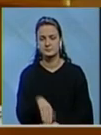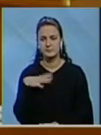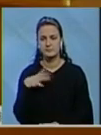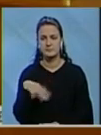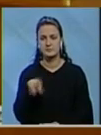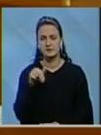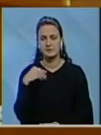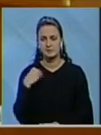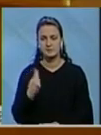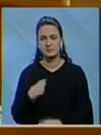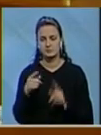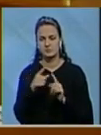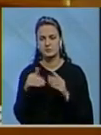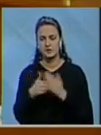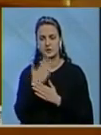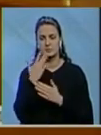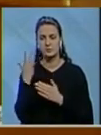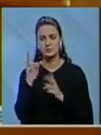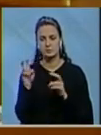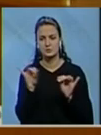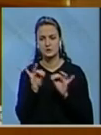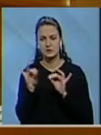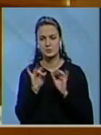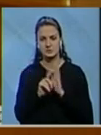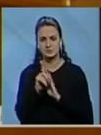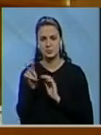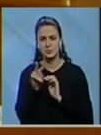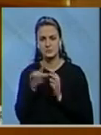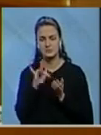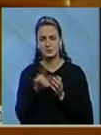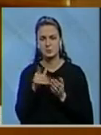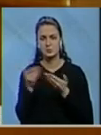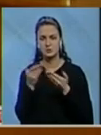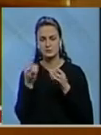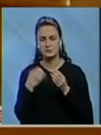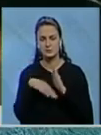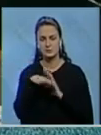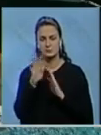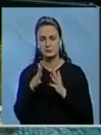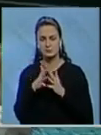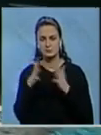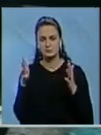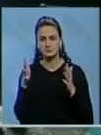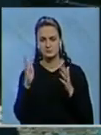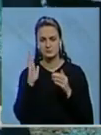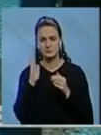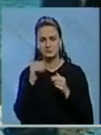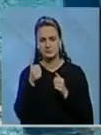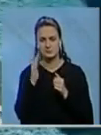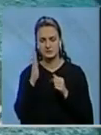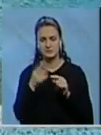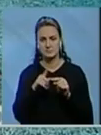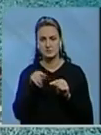საქართველოსა და საფრანგეთს შორის ახალი პოლიტიკური დიალოგი იწყება, რომელიც ორი ქვეყნის ურთიერთობებს კიდევ უფრო მეტად გააღრმავებს. ეს განცხადება გააკეთა